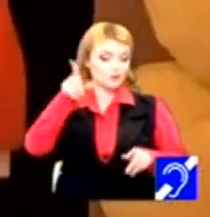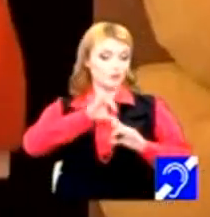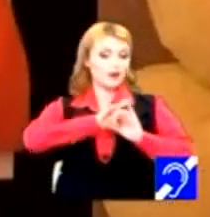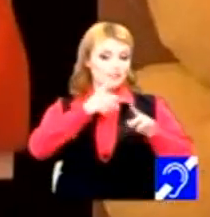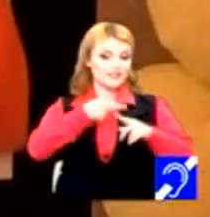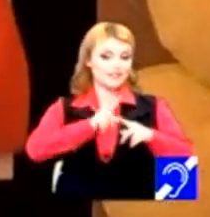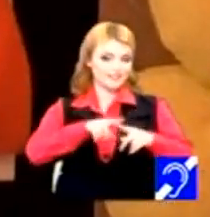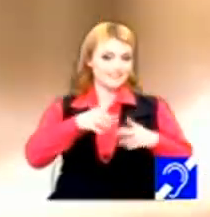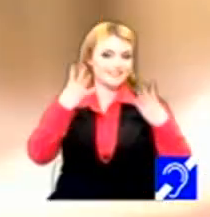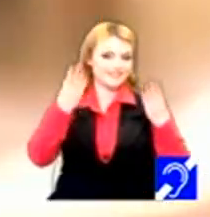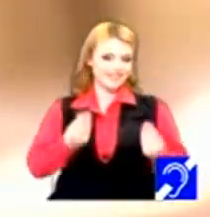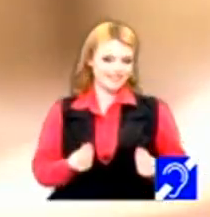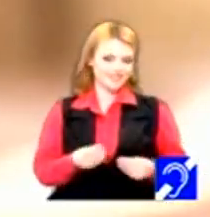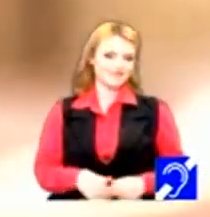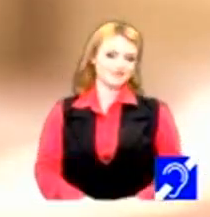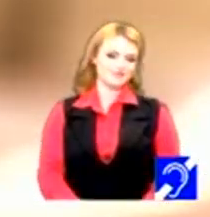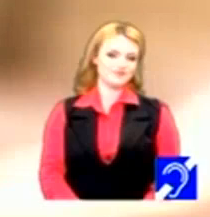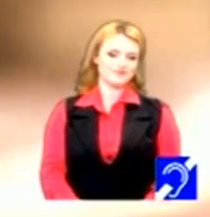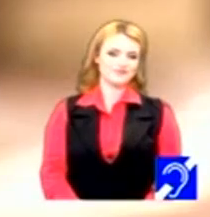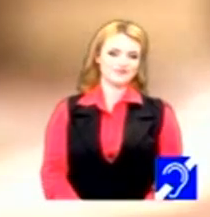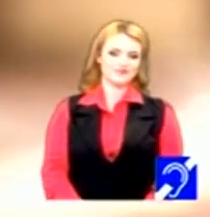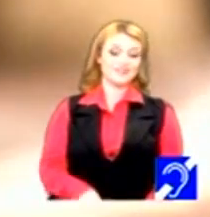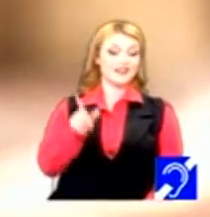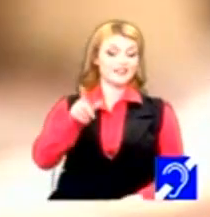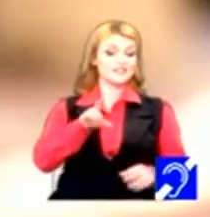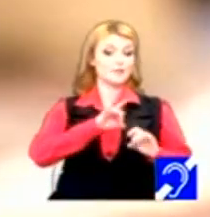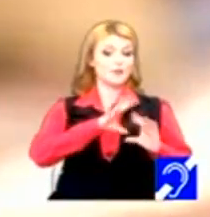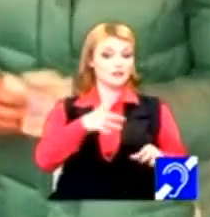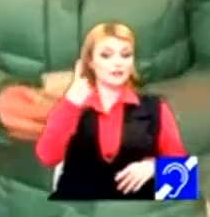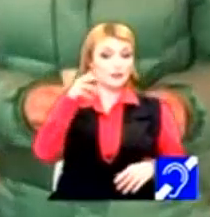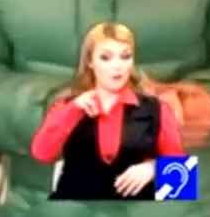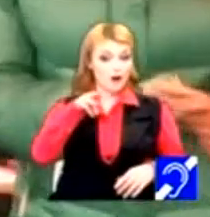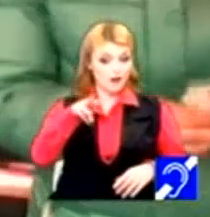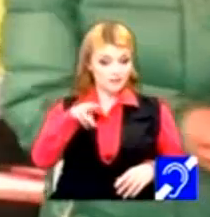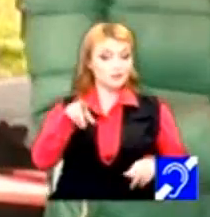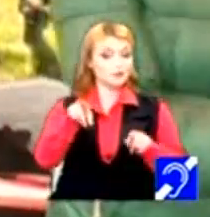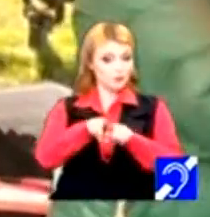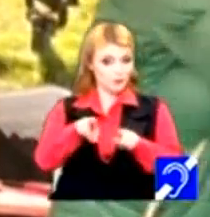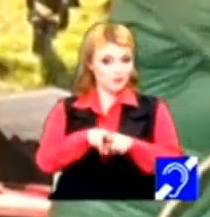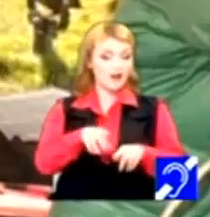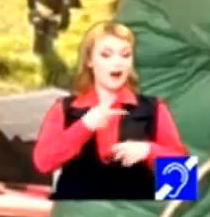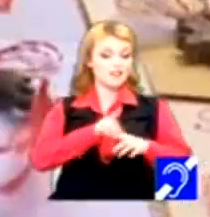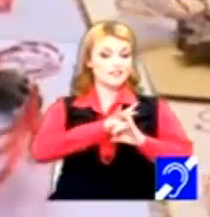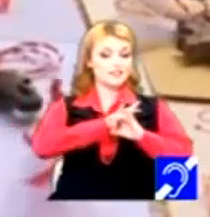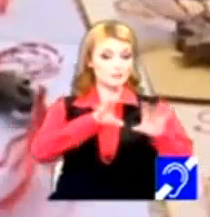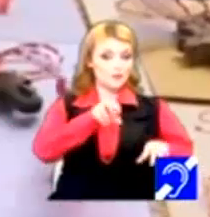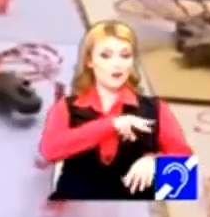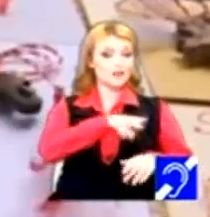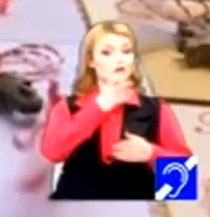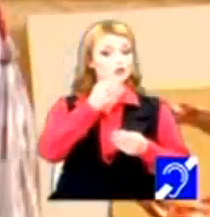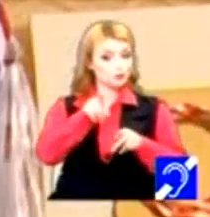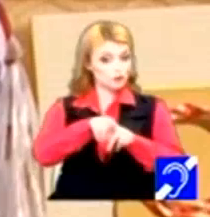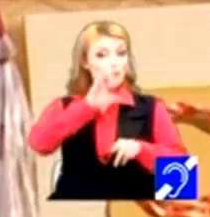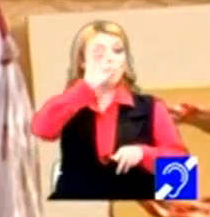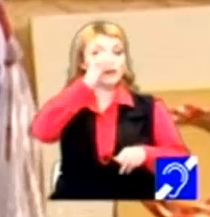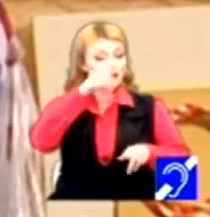fost alăturat Dochei, personaj mitologic a cărei zi era sărbătorită la 1 martie. Sărbătoarea mărțișorului se mai întâlnește la bulgari